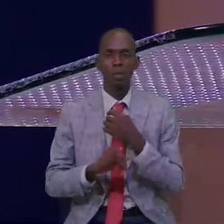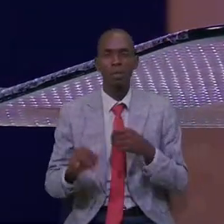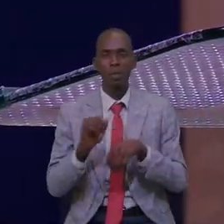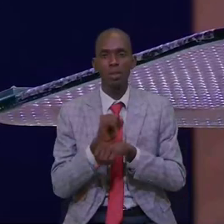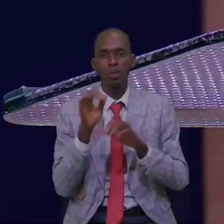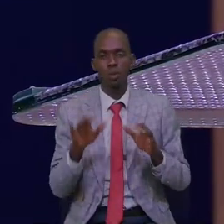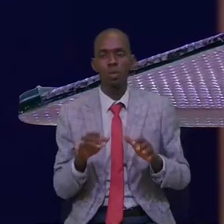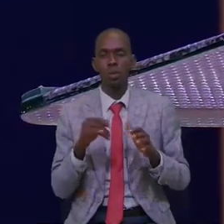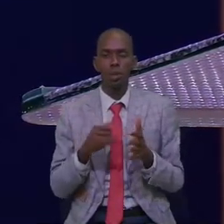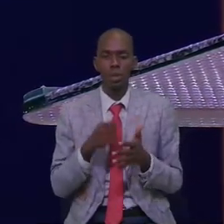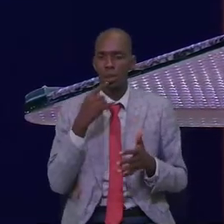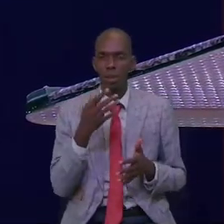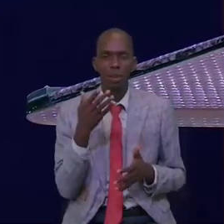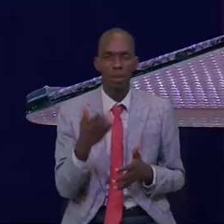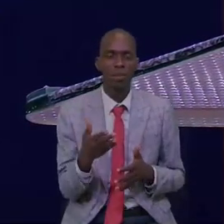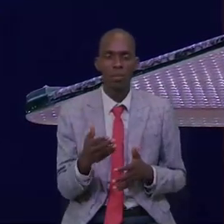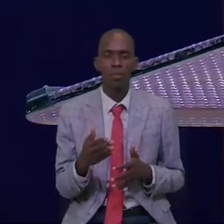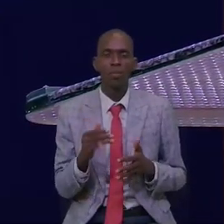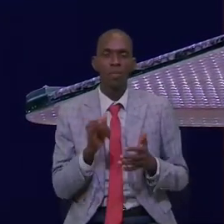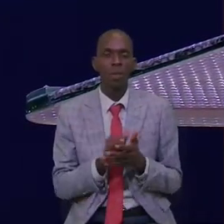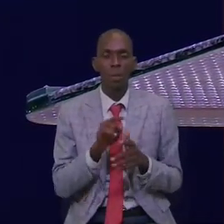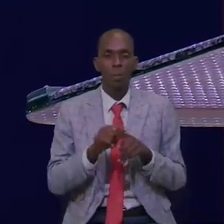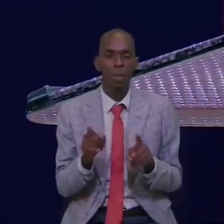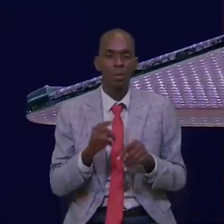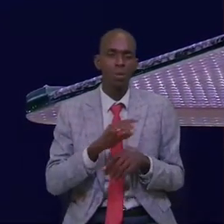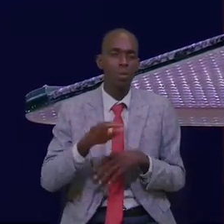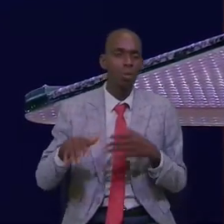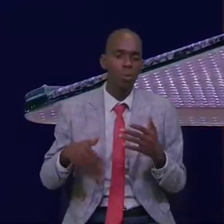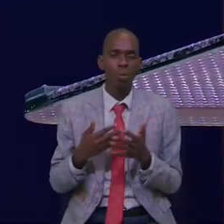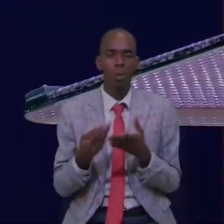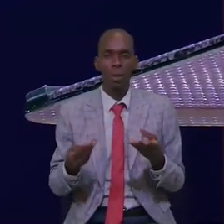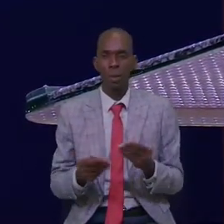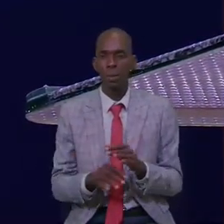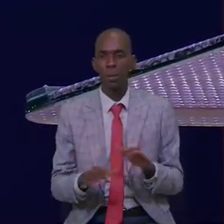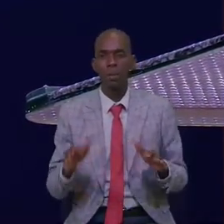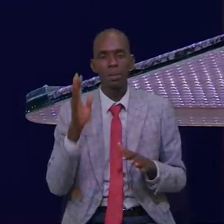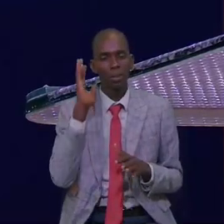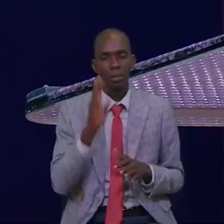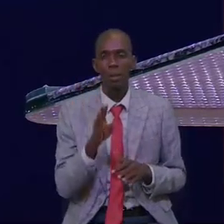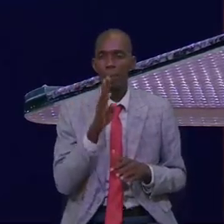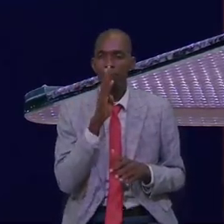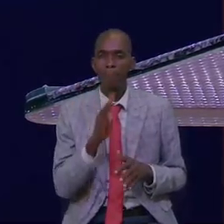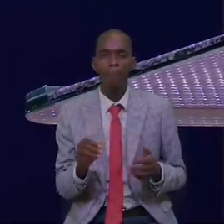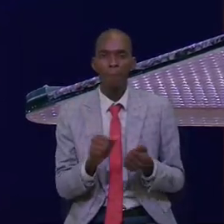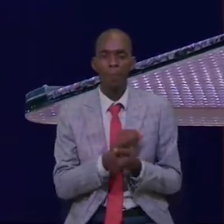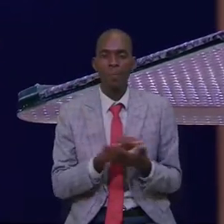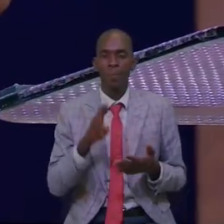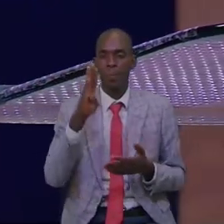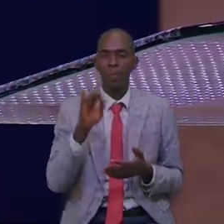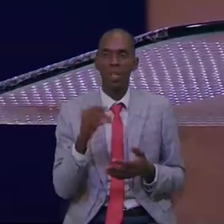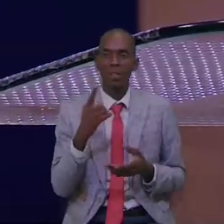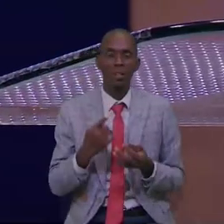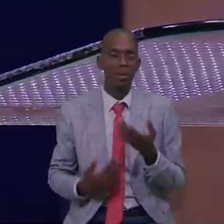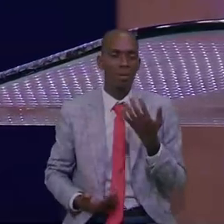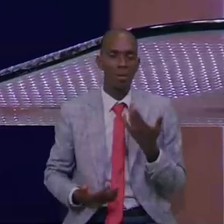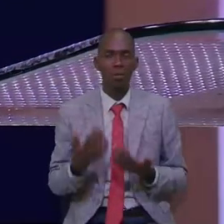désigné, le jour fixé pour la pierre qui frappe, pour la pierre qui écrase, par le feu de sa